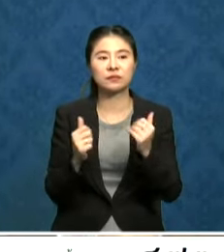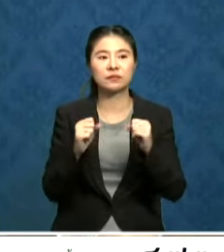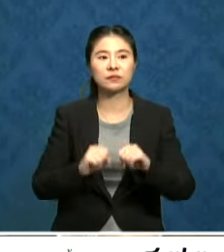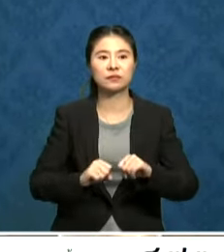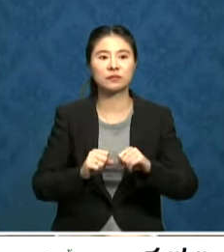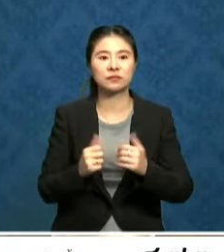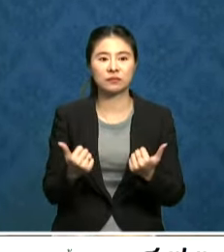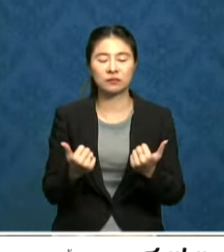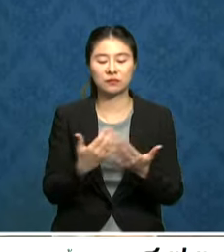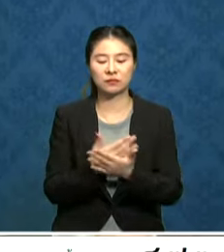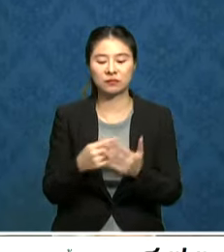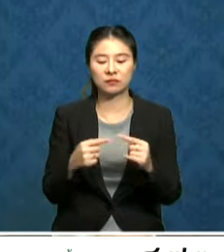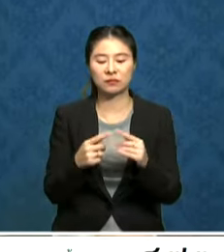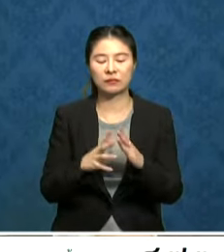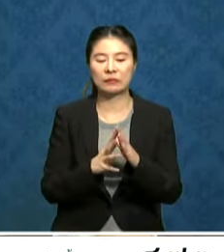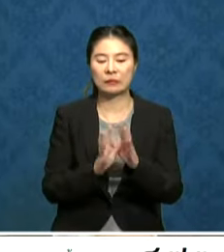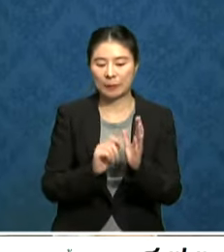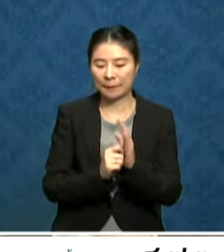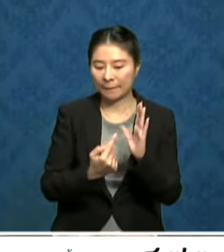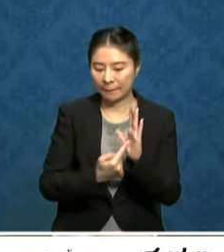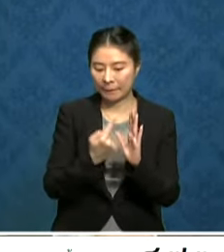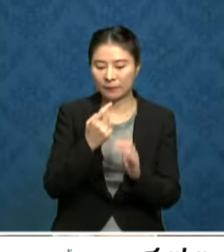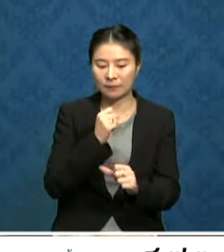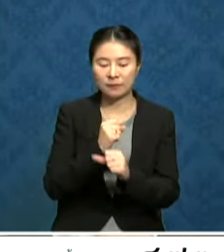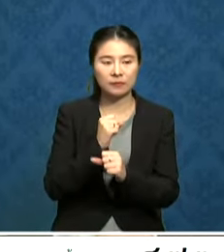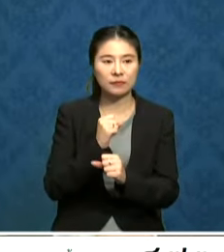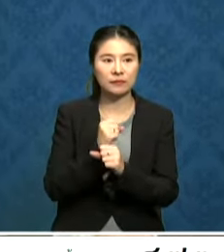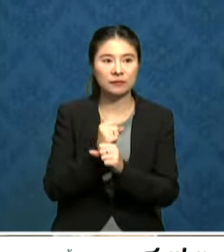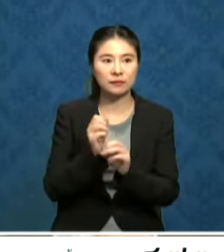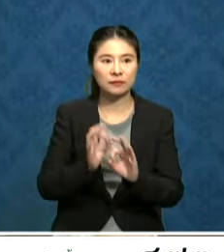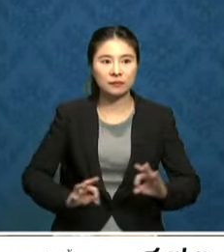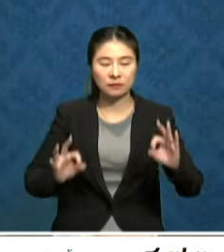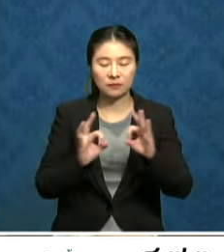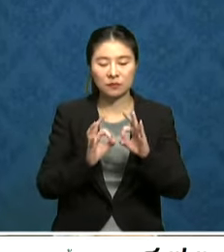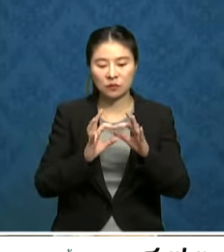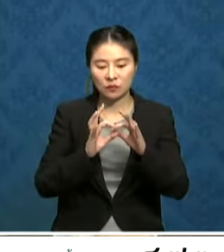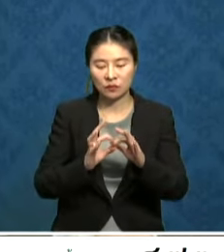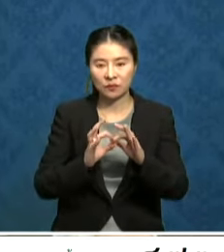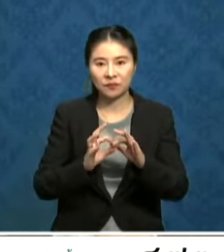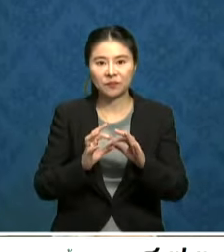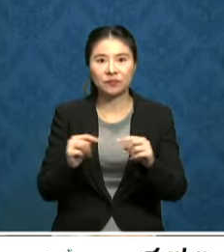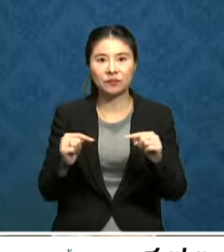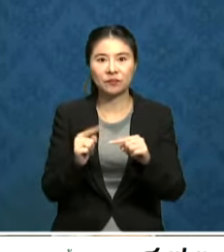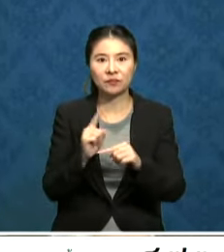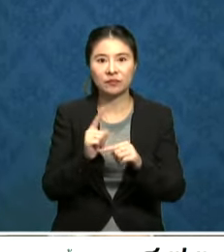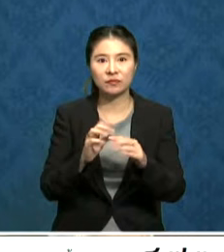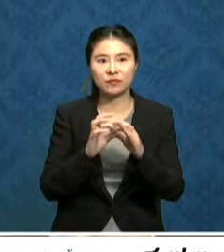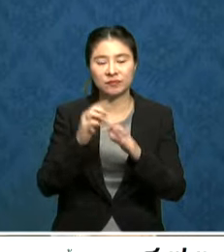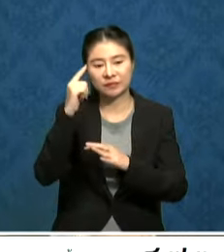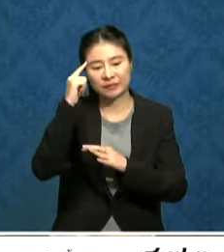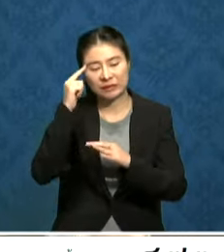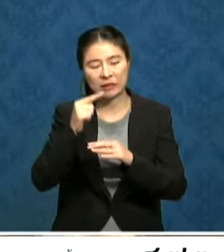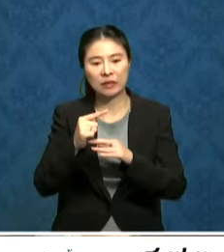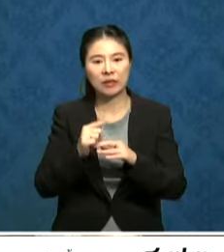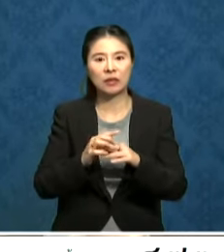นี้จะเป็นกุญแจดอกแรกที่จะปลดล็อคประเทศไทยให้หลุดพ้นจากกับดักความสิ้นหวังและ